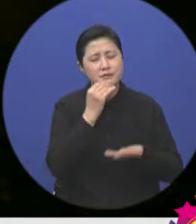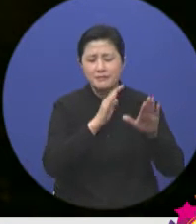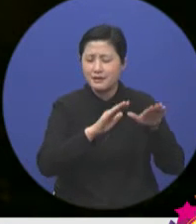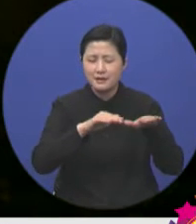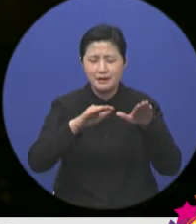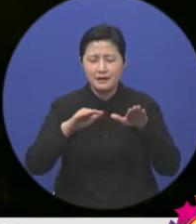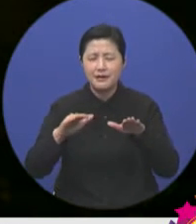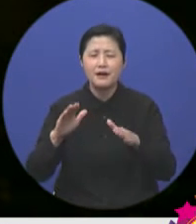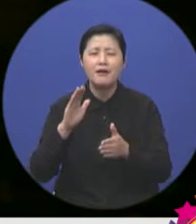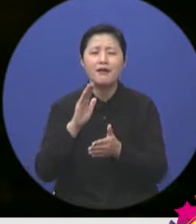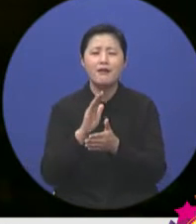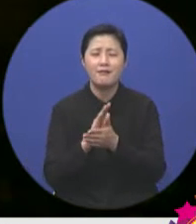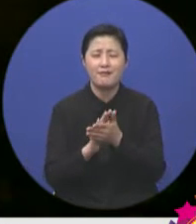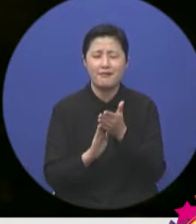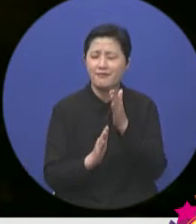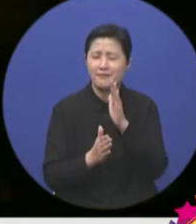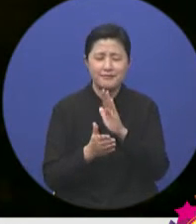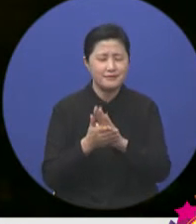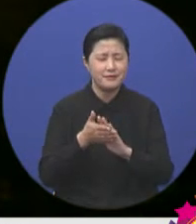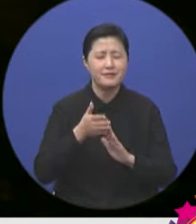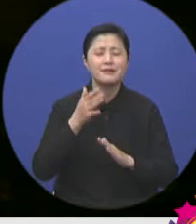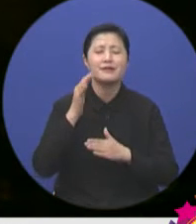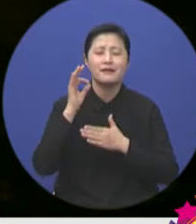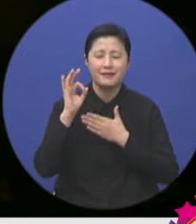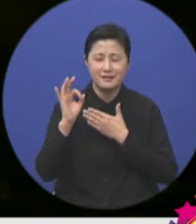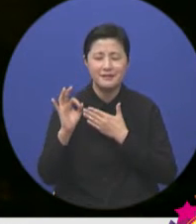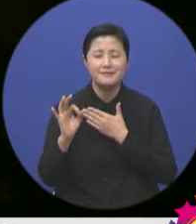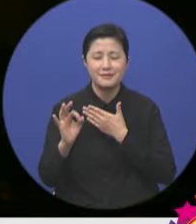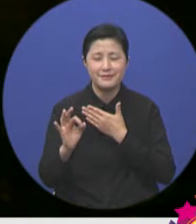저 바다가